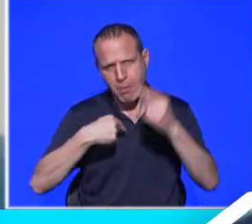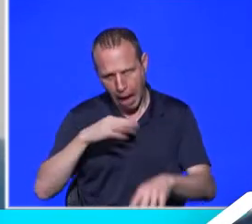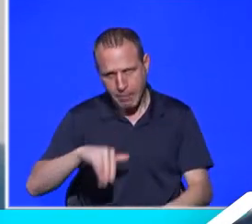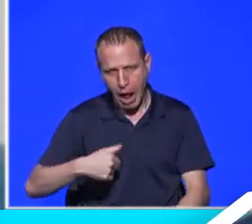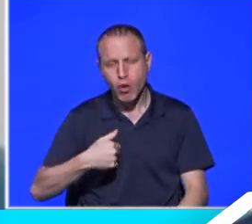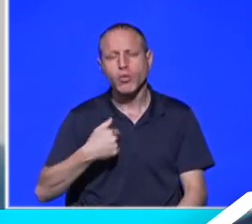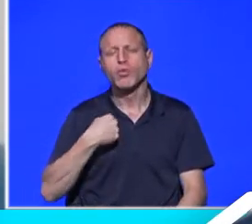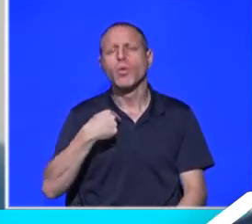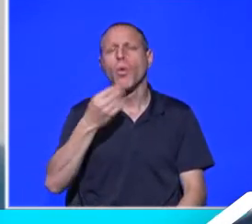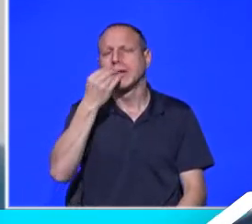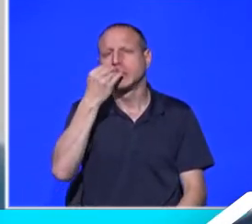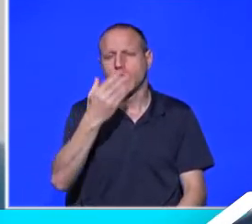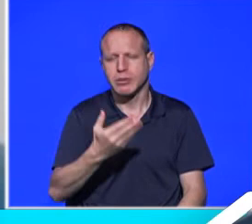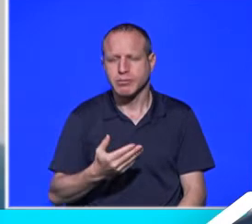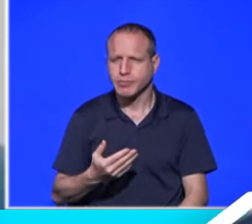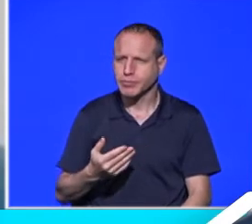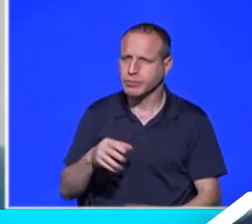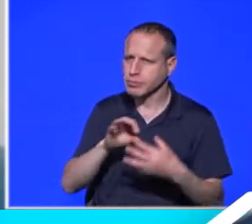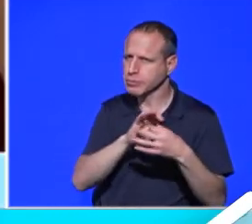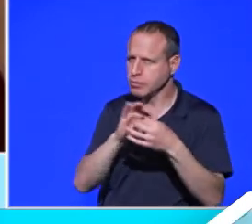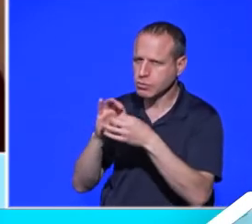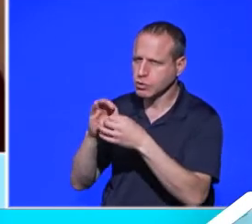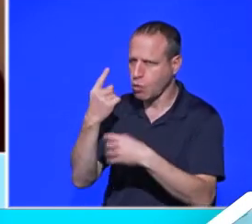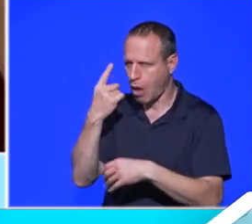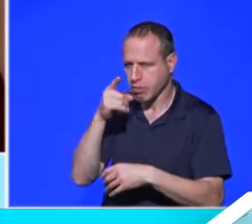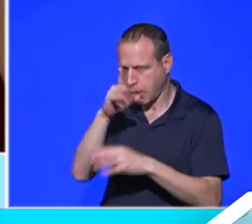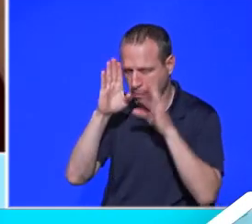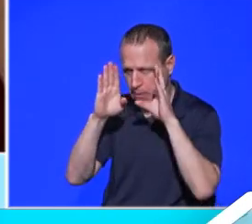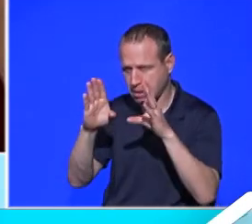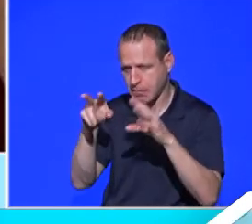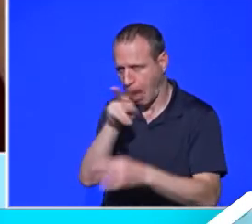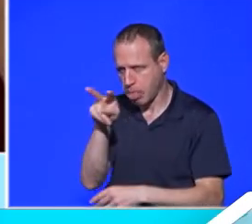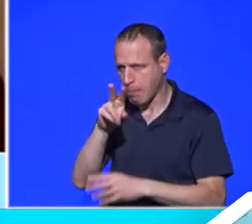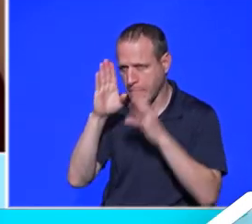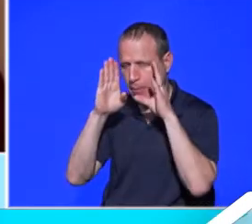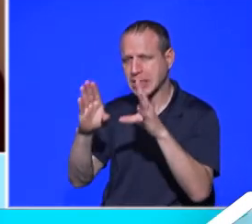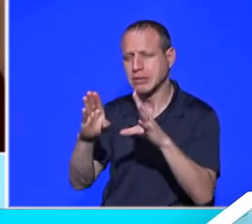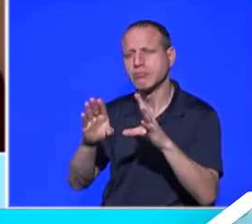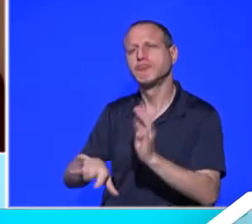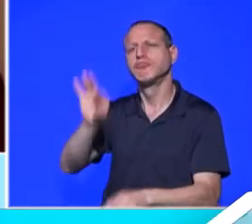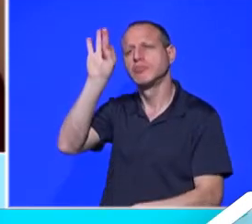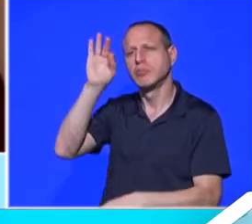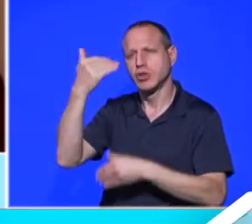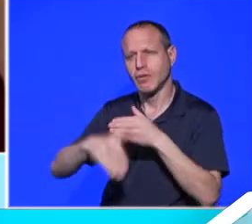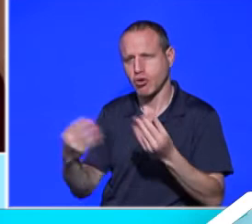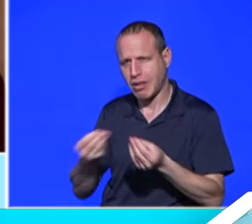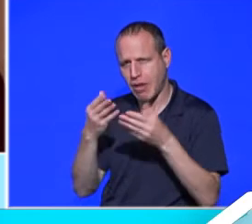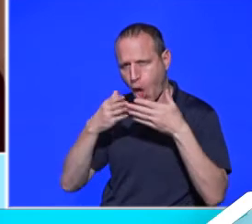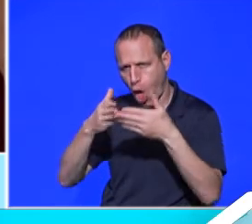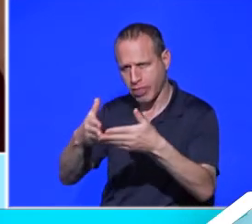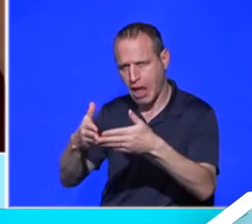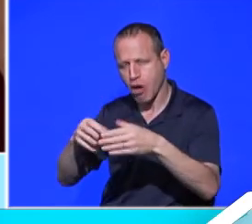לפחות היינו אמורים להיות ניזונים מן העין. בשורה אחת, אתה מאמין, אתם מאמינים, שיאתרו בסופו של דבר את האונייה